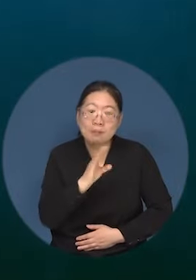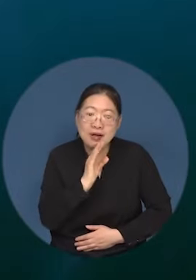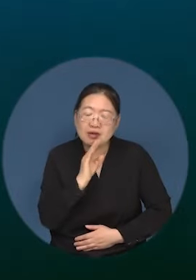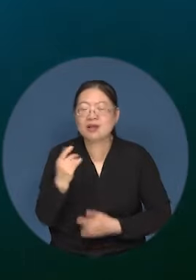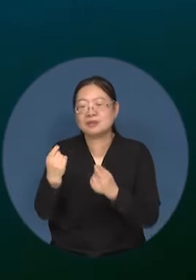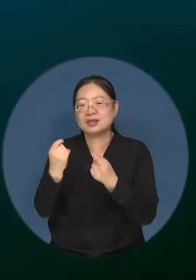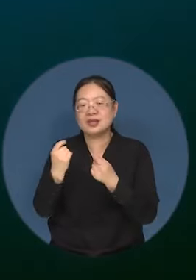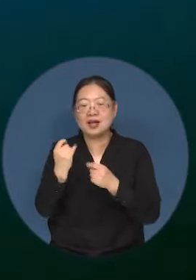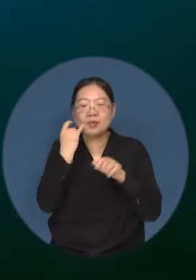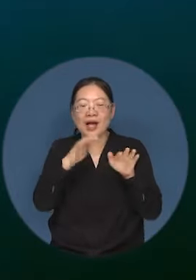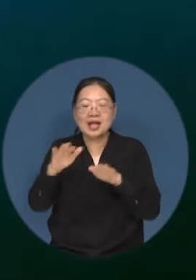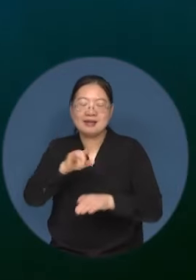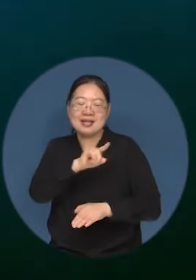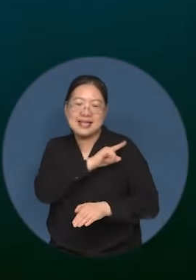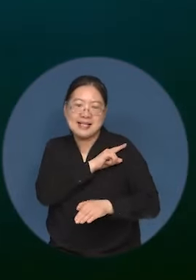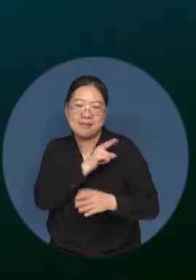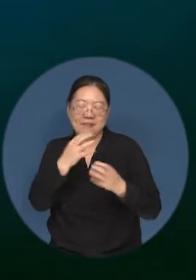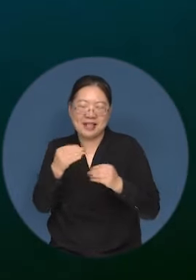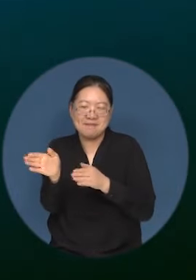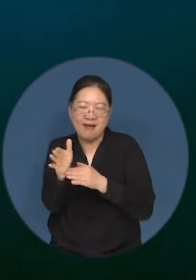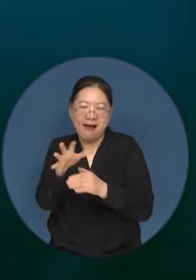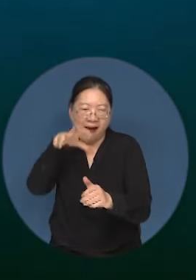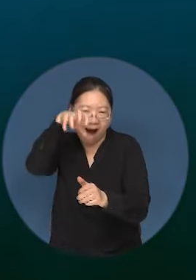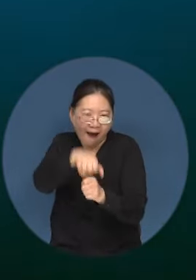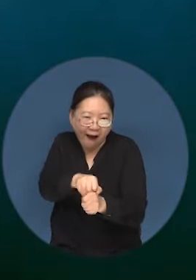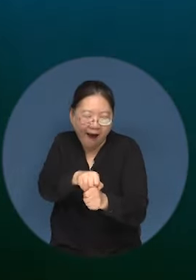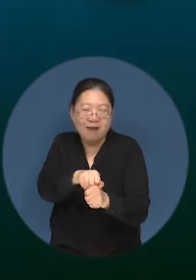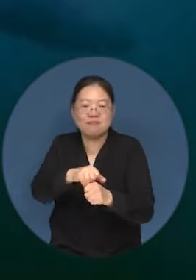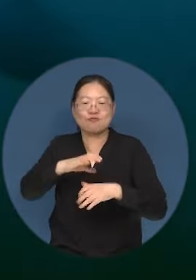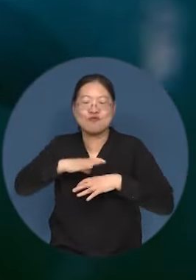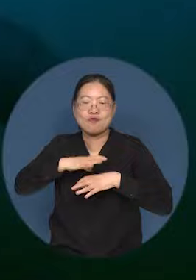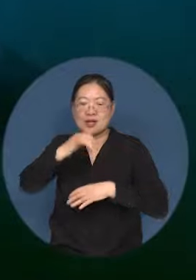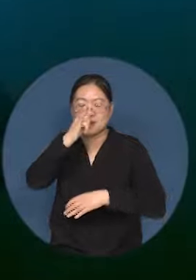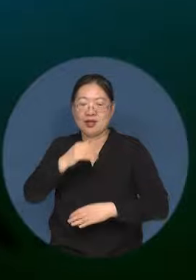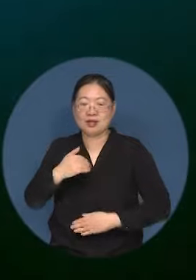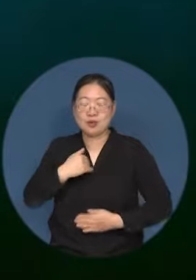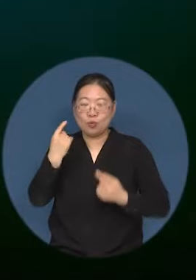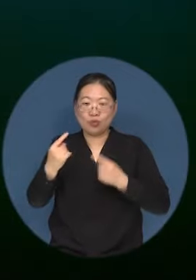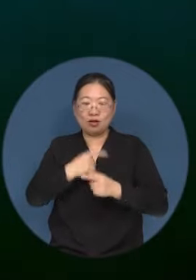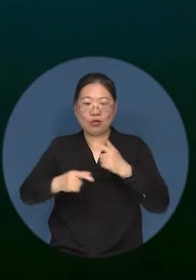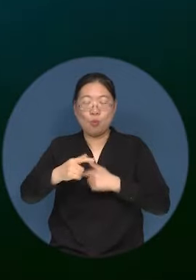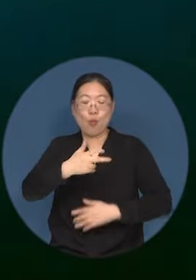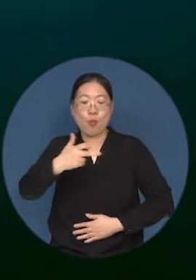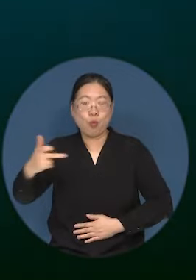생태계의 최상위 포식자죠. 범고래는 심지어 자기보다 훨씬 큰